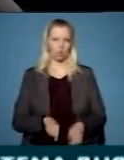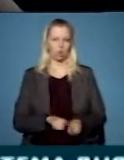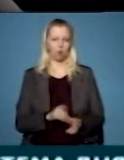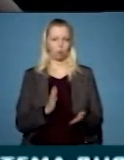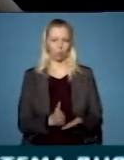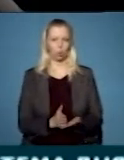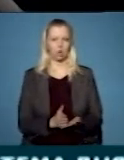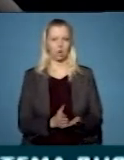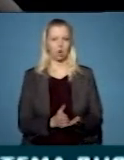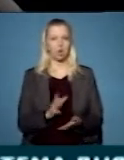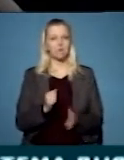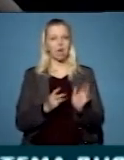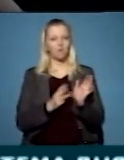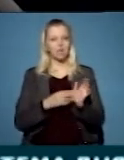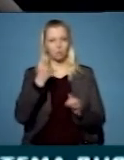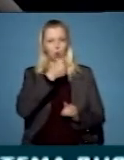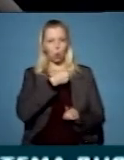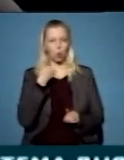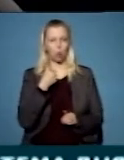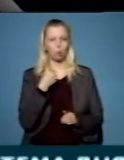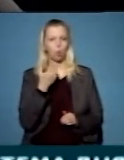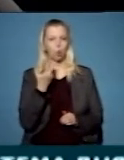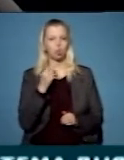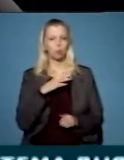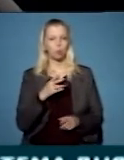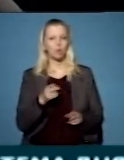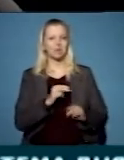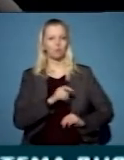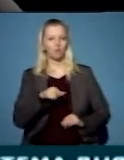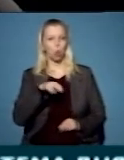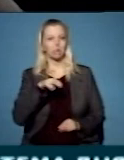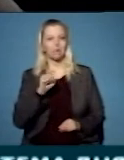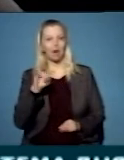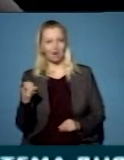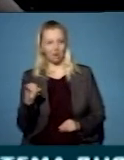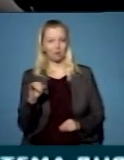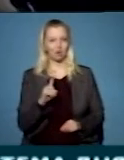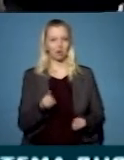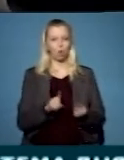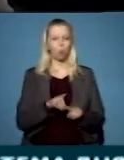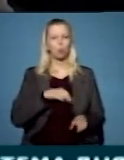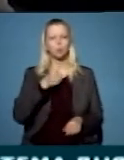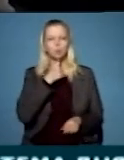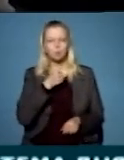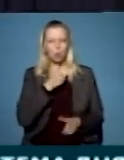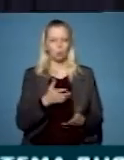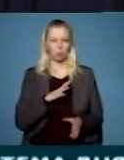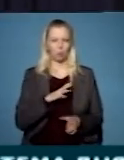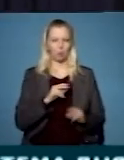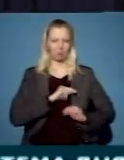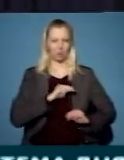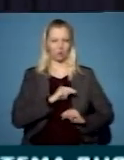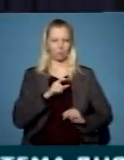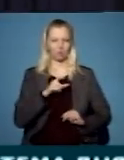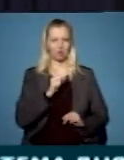власне, за 8 років тому, коли ще були співробітники ДАІ, також були спроби все ж таки працювати